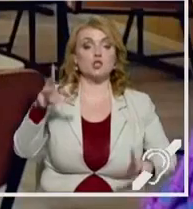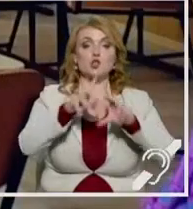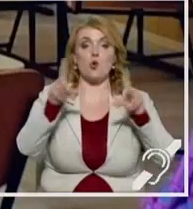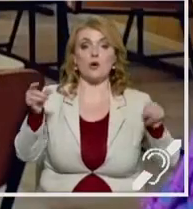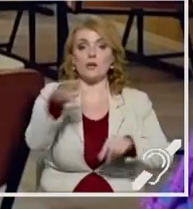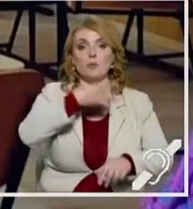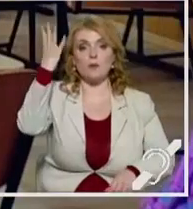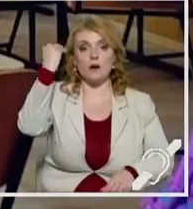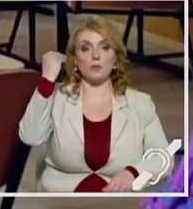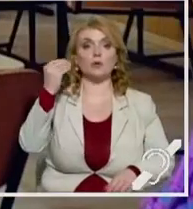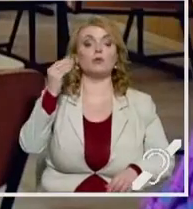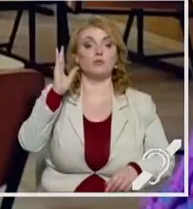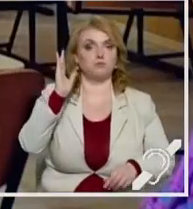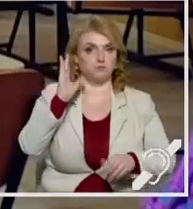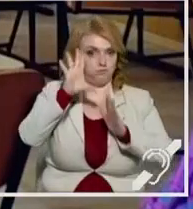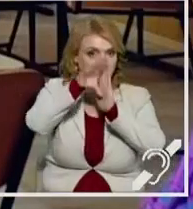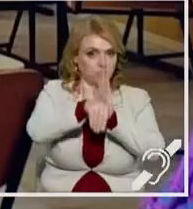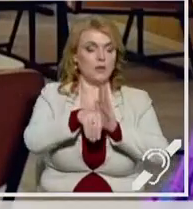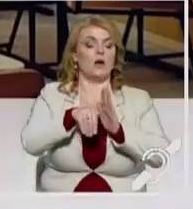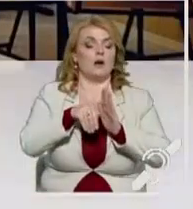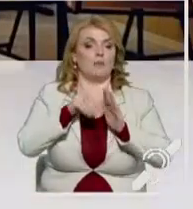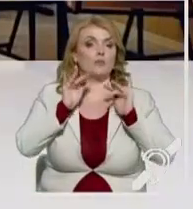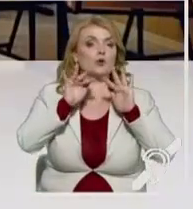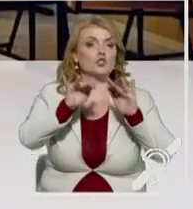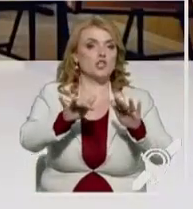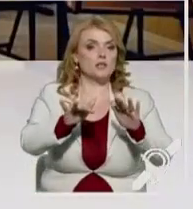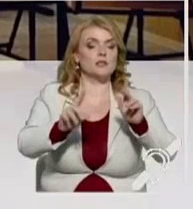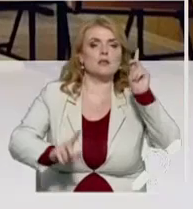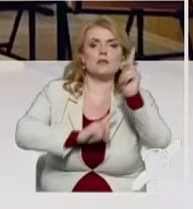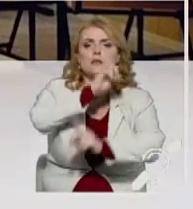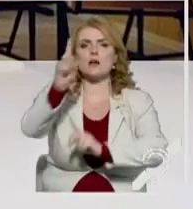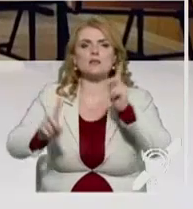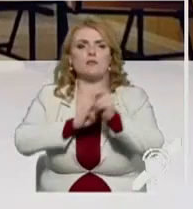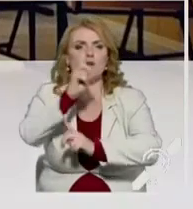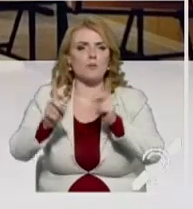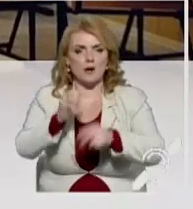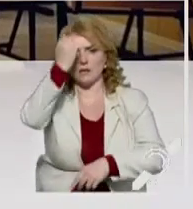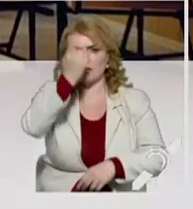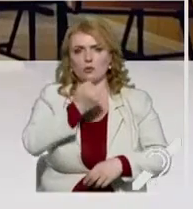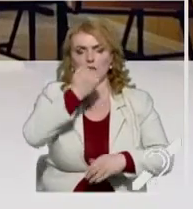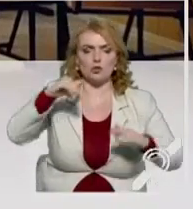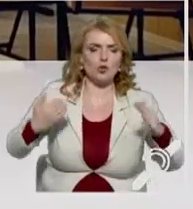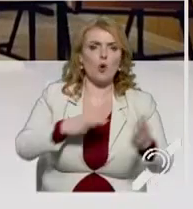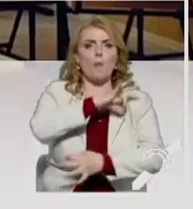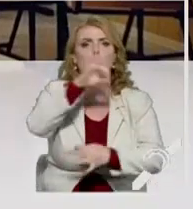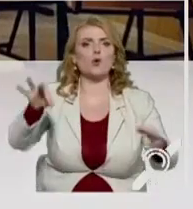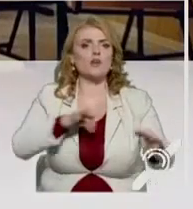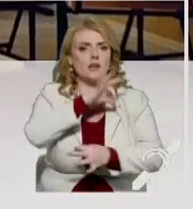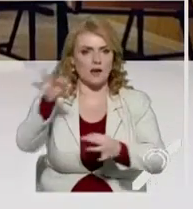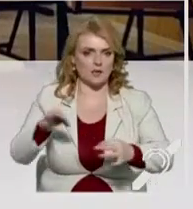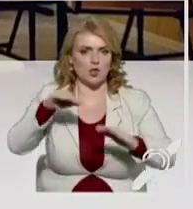35 de școli din Republica Moldova vor trece printr-un amplu proces de transformare în cadrul proiectului Rețeaua Școlilor